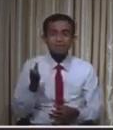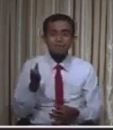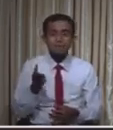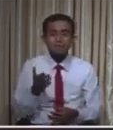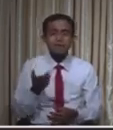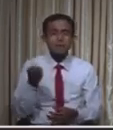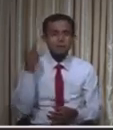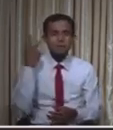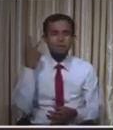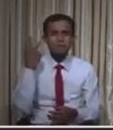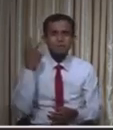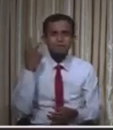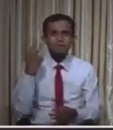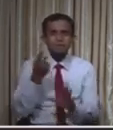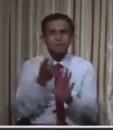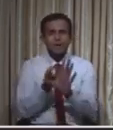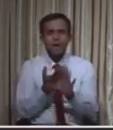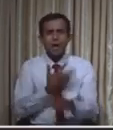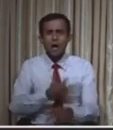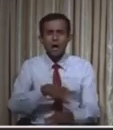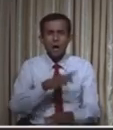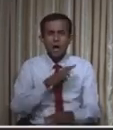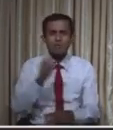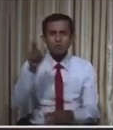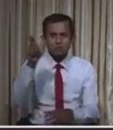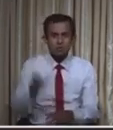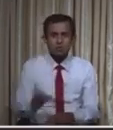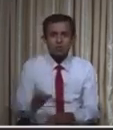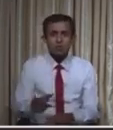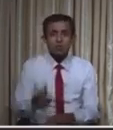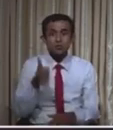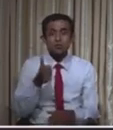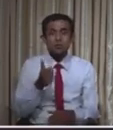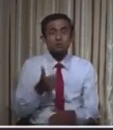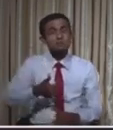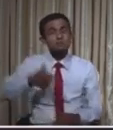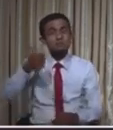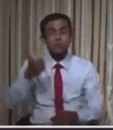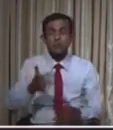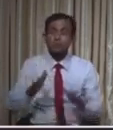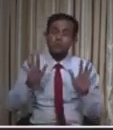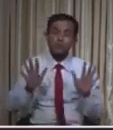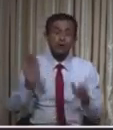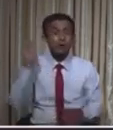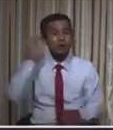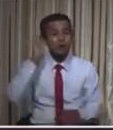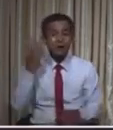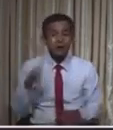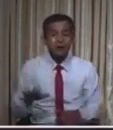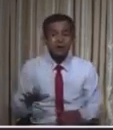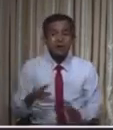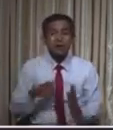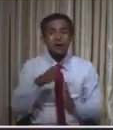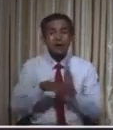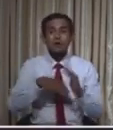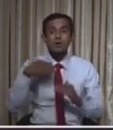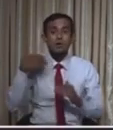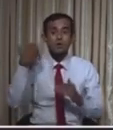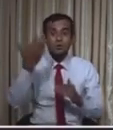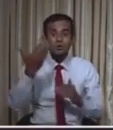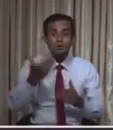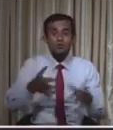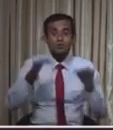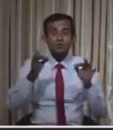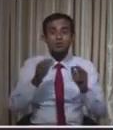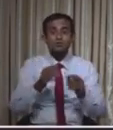ප්‍රේද අර අර තරුණ භික්ෂුන් වහන්සේ නමකෙන් හොඳ ලුණු ඇඹුල් ඇතුව අහගෙන රට පුරාම හොඳ